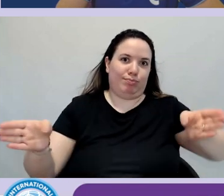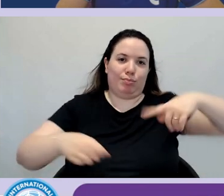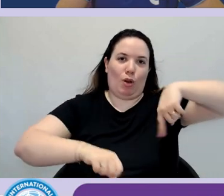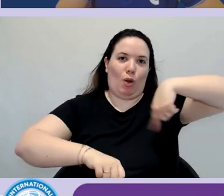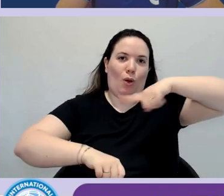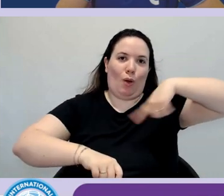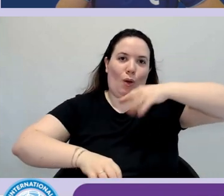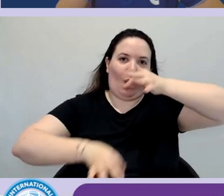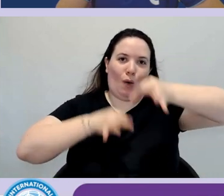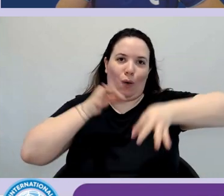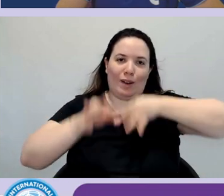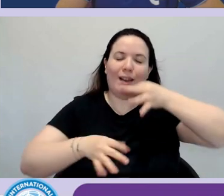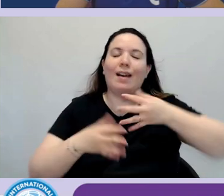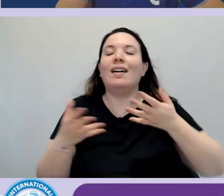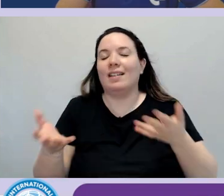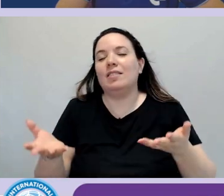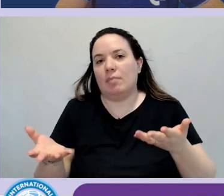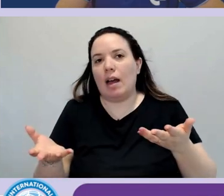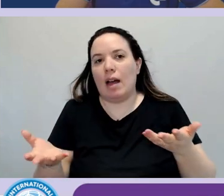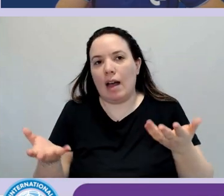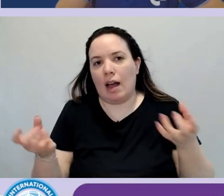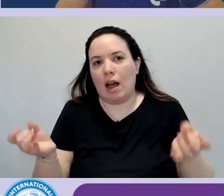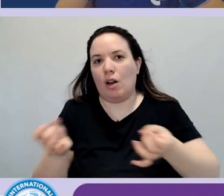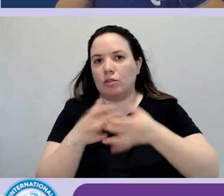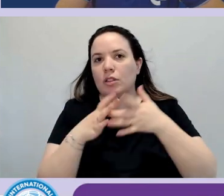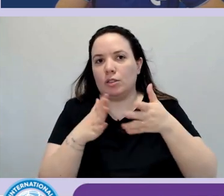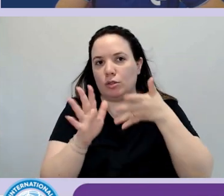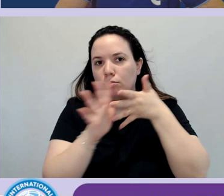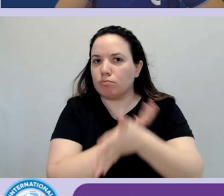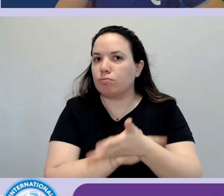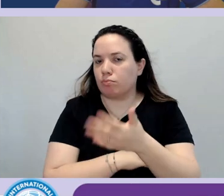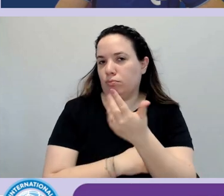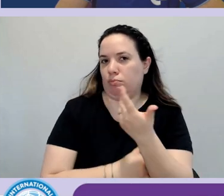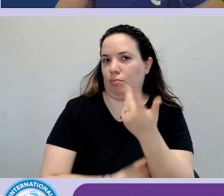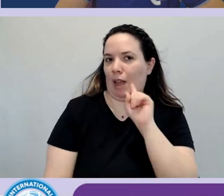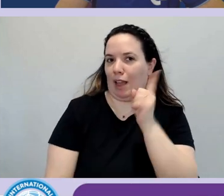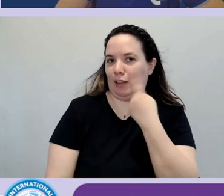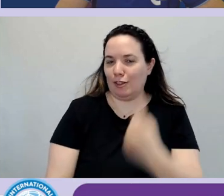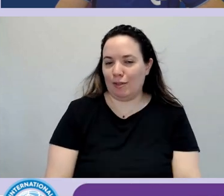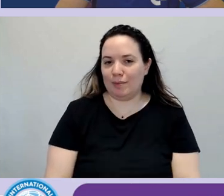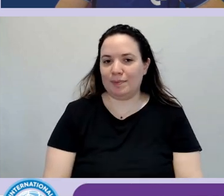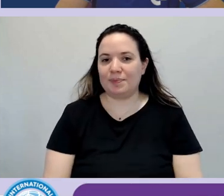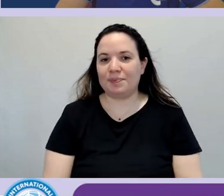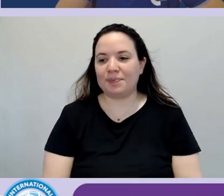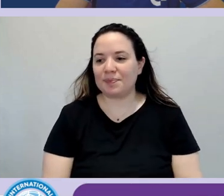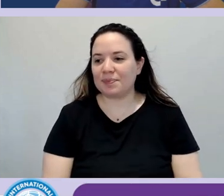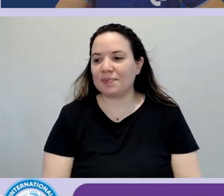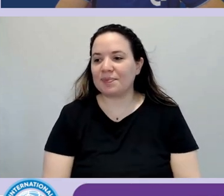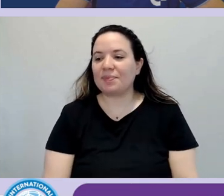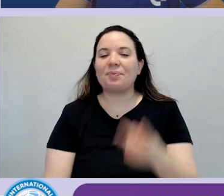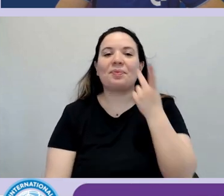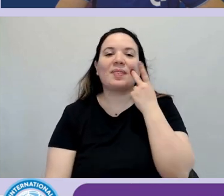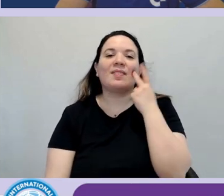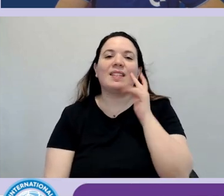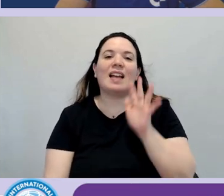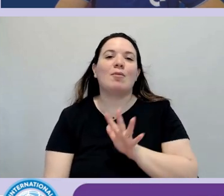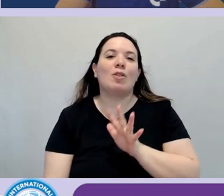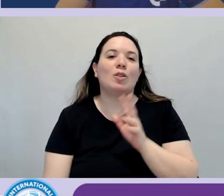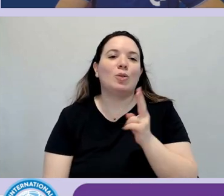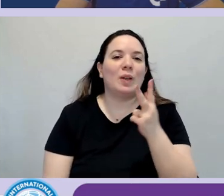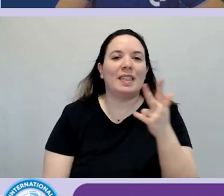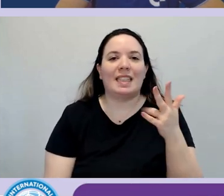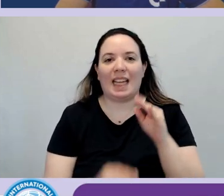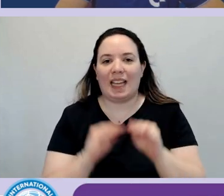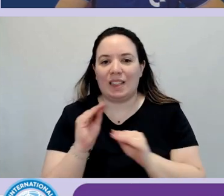però ben venga parlarne parlarne in modo approfondito Ok un altro paio di di risposte a